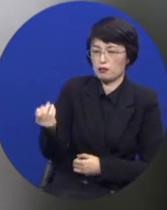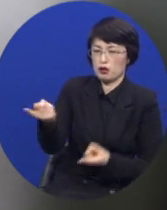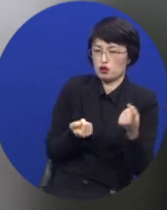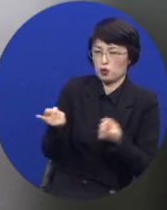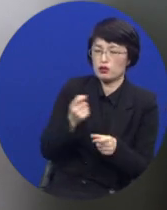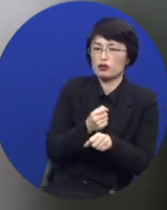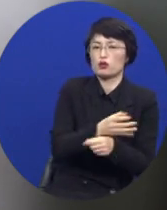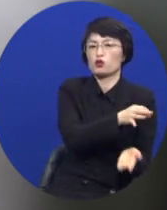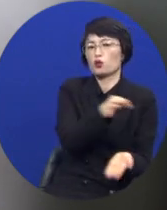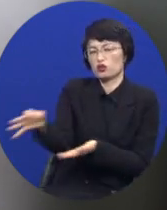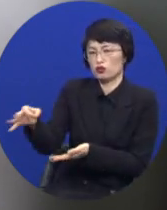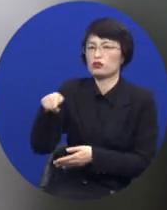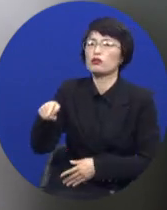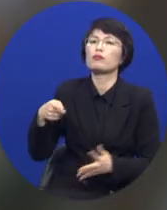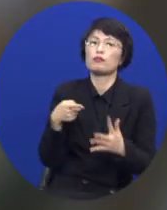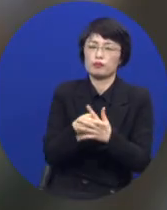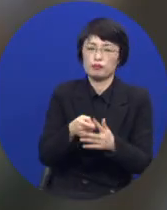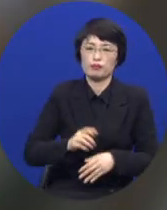것으로 드러났습니다